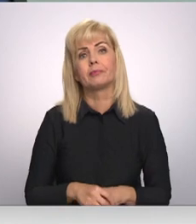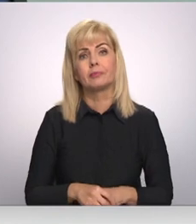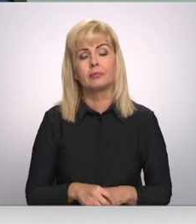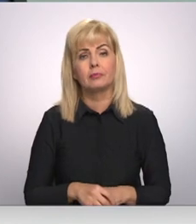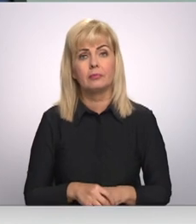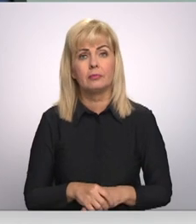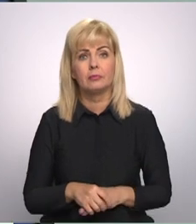Latvijas televīzija.